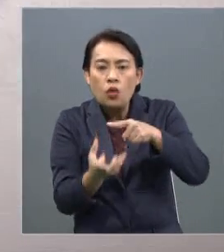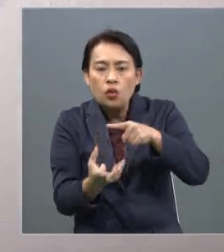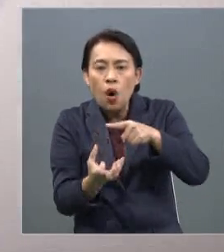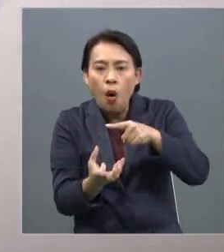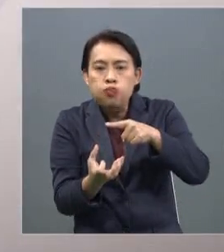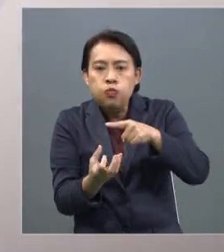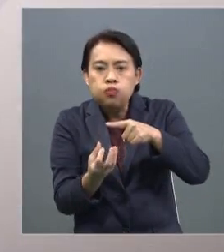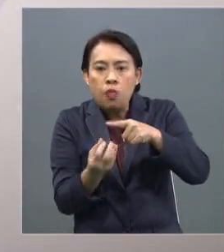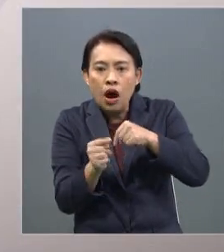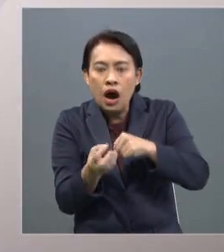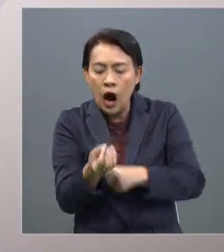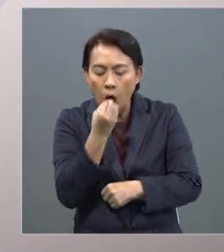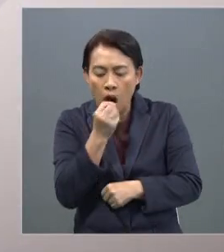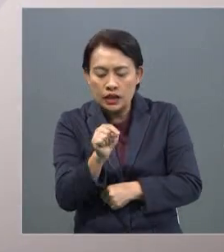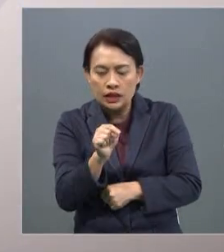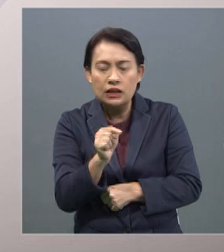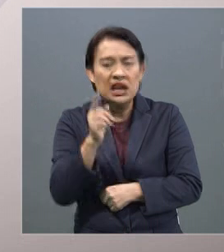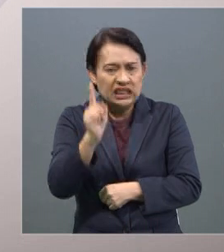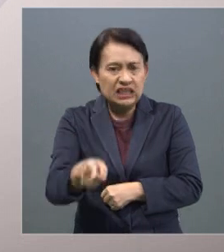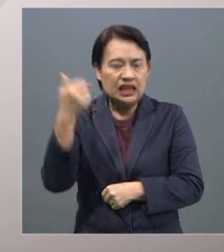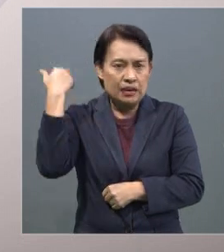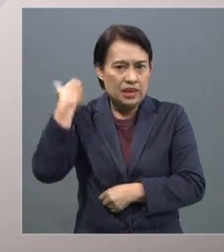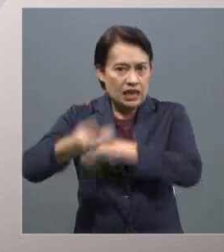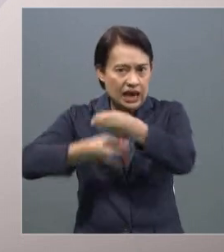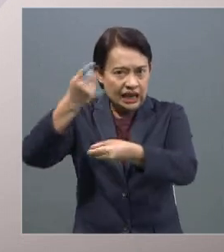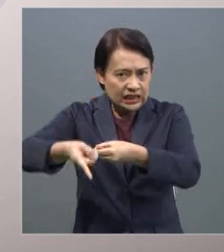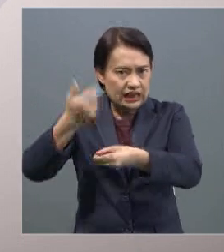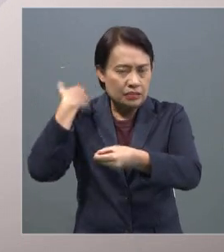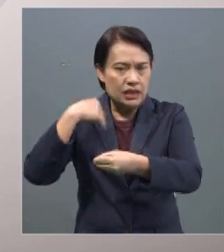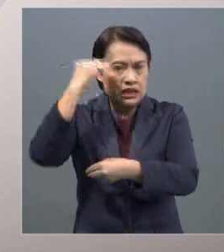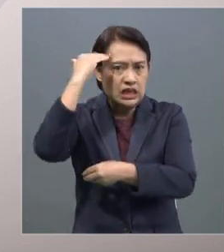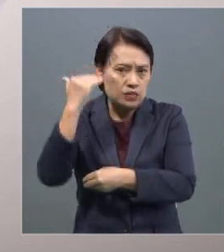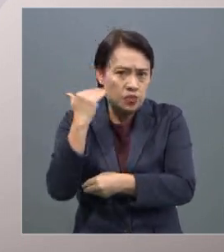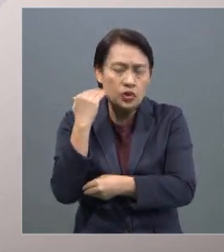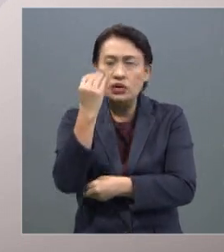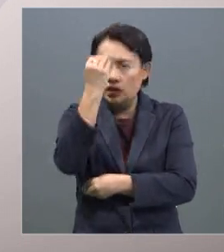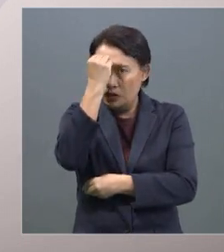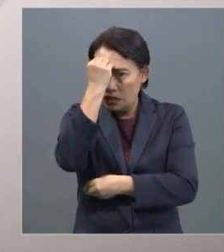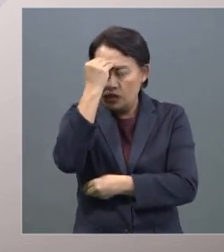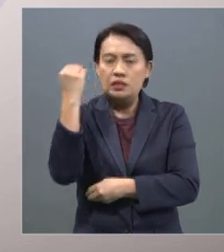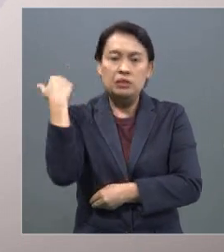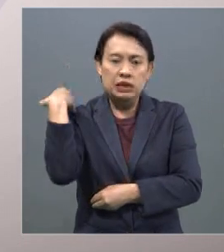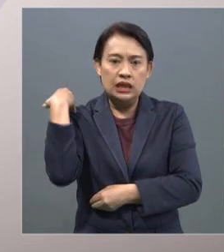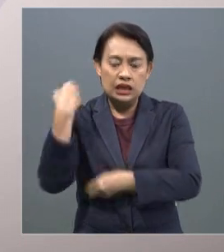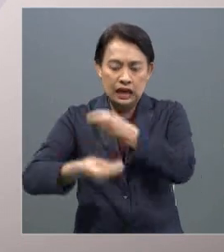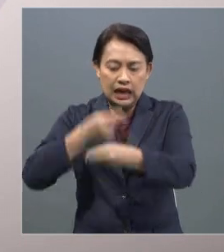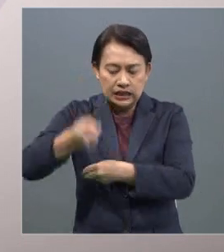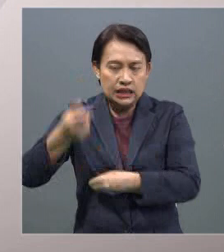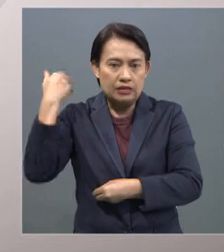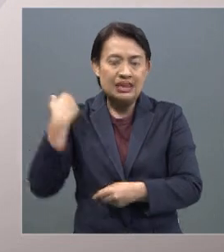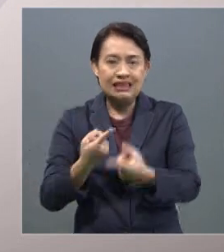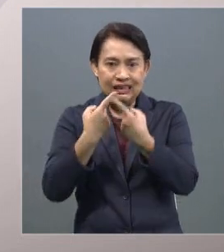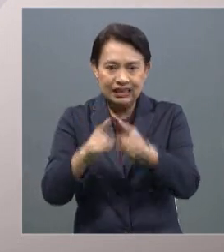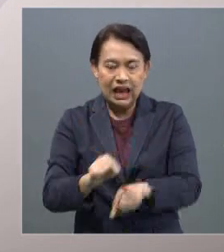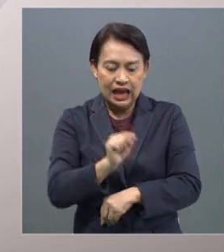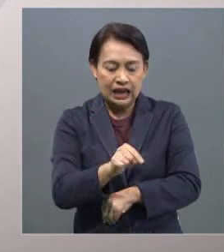ๆอ่ะของจริงเมีนะเจะขายอยู่ญี่ปุ่นขายอยู่เกาหลีใช่มั้ยคะแต่ว่าที่ต้องมาเตือนกันเพราะว่าเยลลี่อันเนี้ยเนี่ยค่ะคุณผู้ชมลักษณะของ